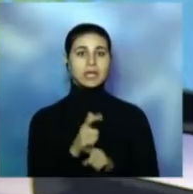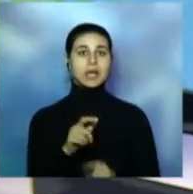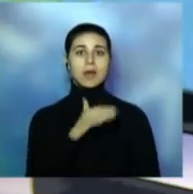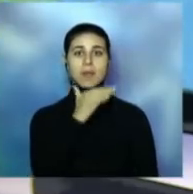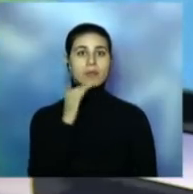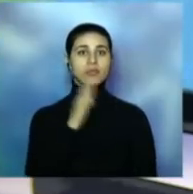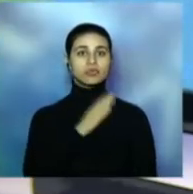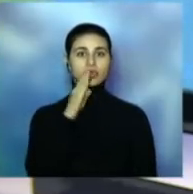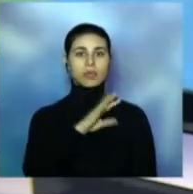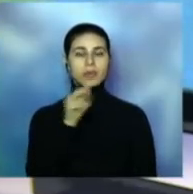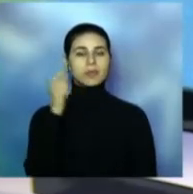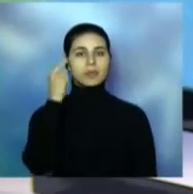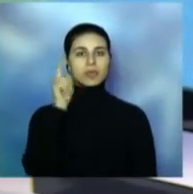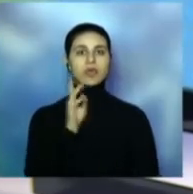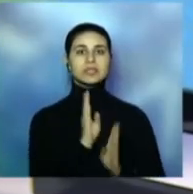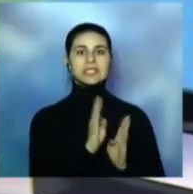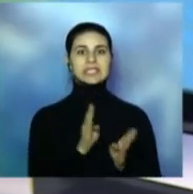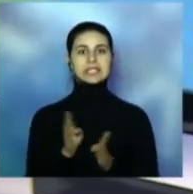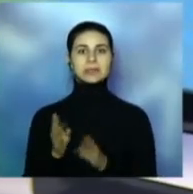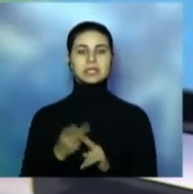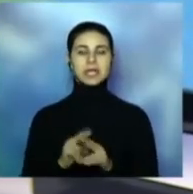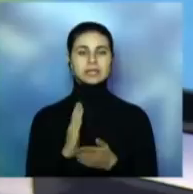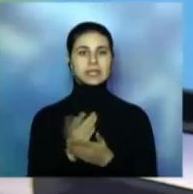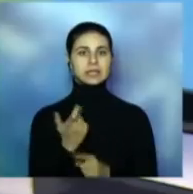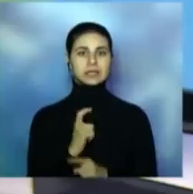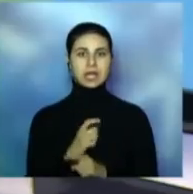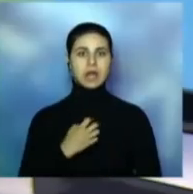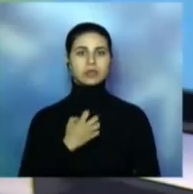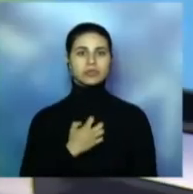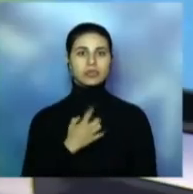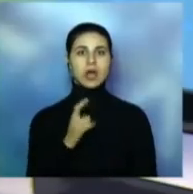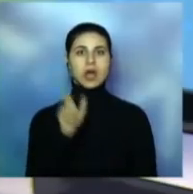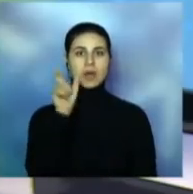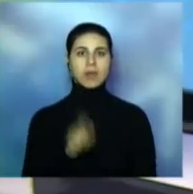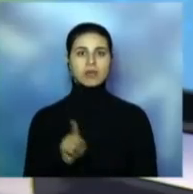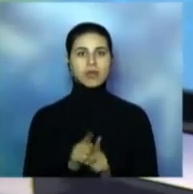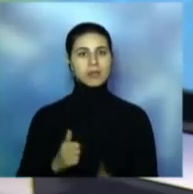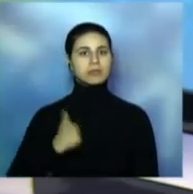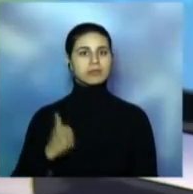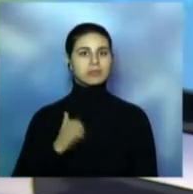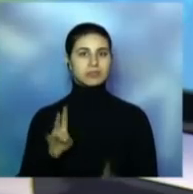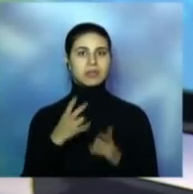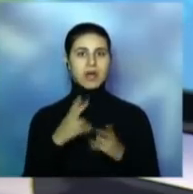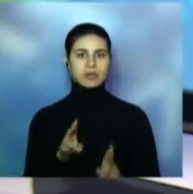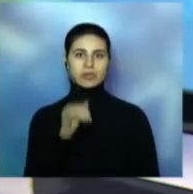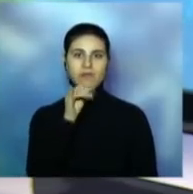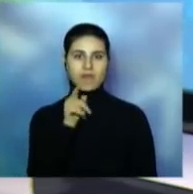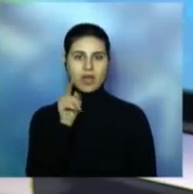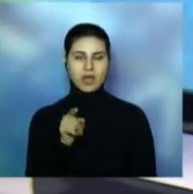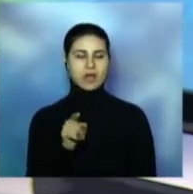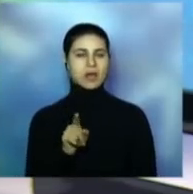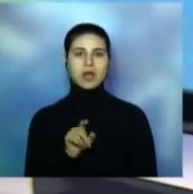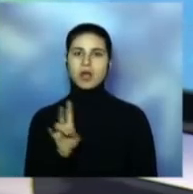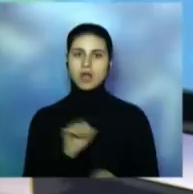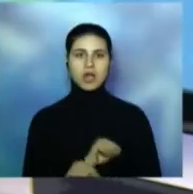მშობლისთვის თვლიან რომ დისციპლინა ეს არის ძალიან მთავარი ბავშვი რომ არ გაყოყოჩდეს და თავის თავზე დიდი წარმოდგენა არ ჰქონდეს ის არ